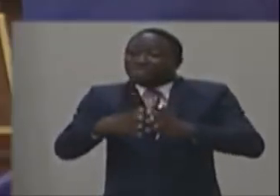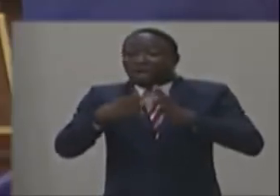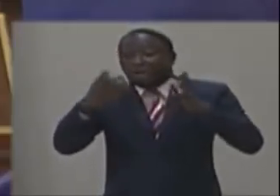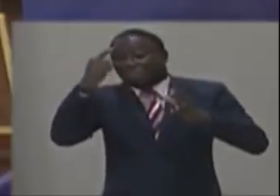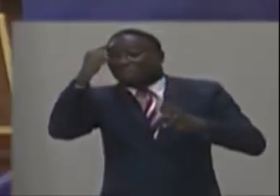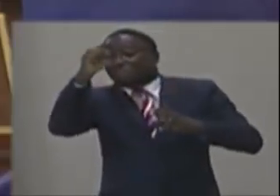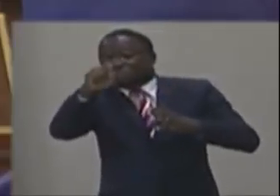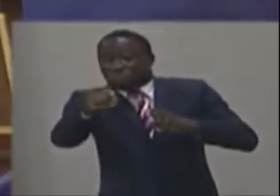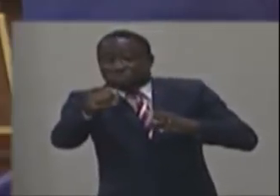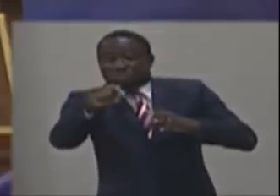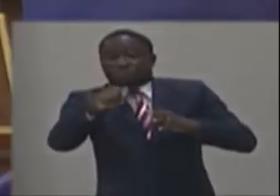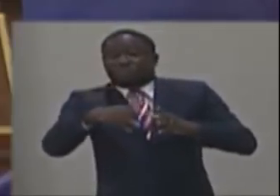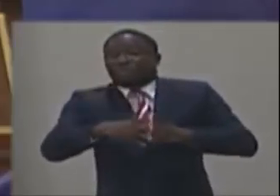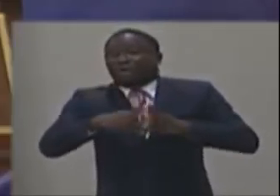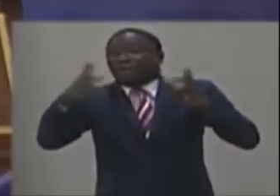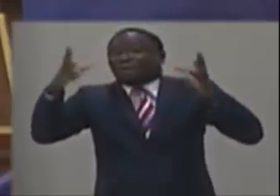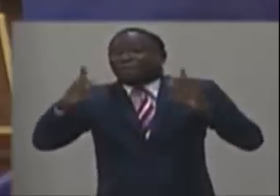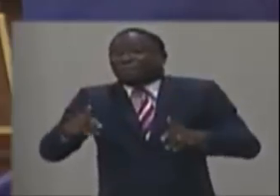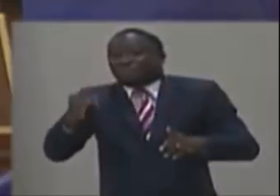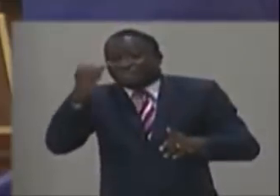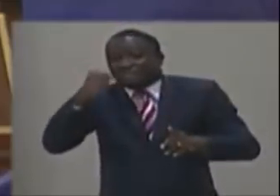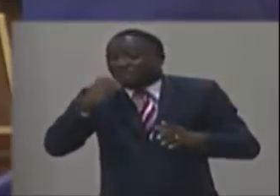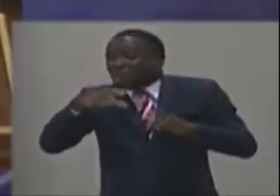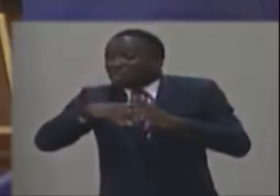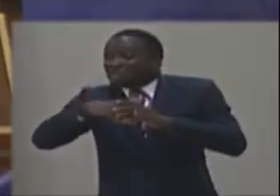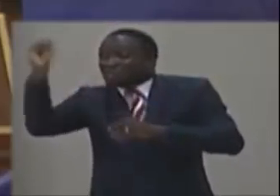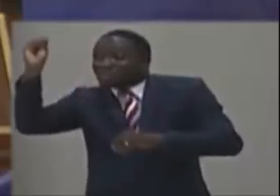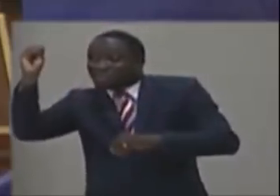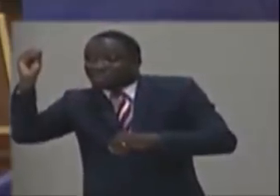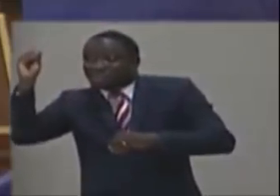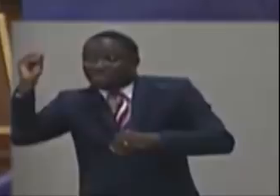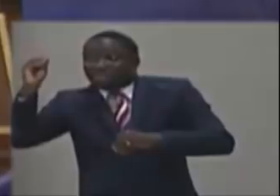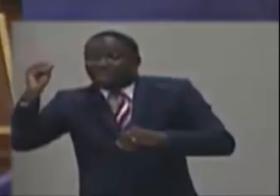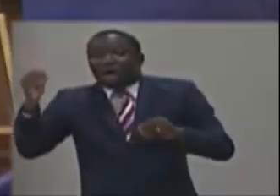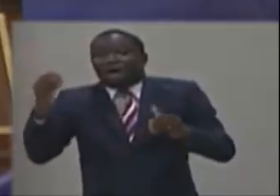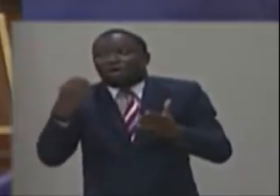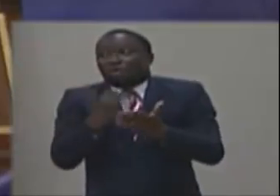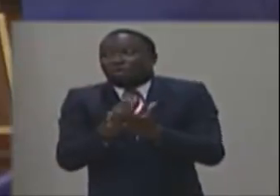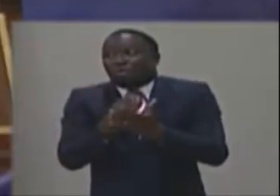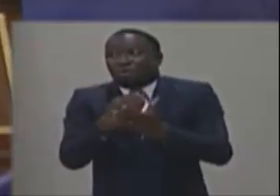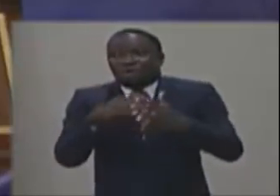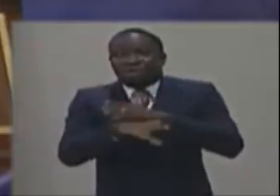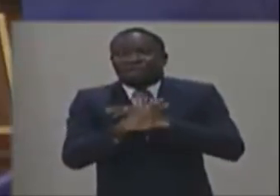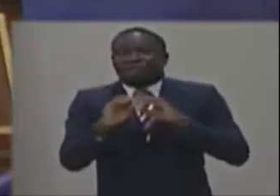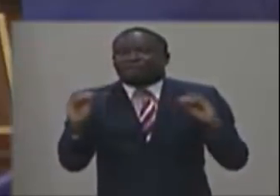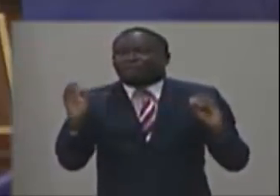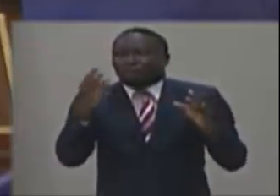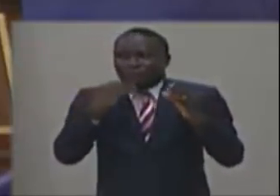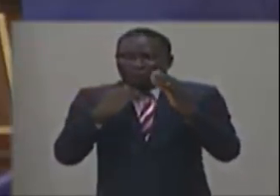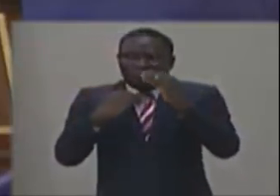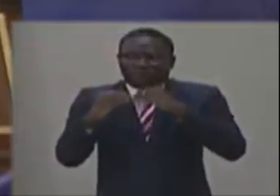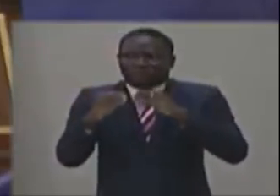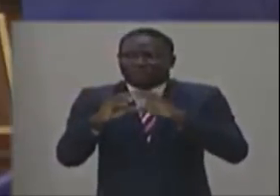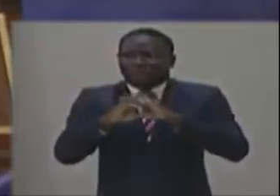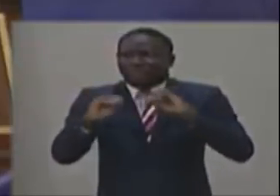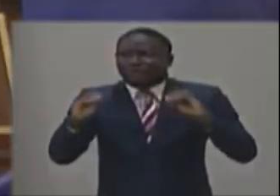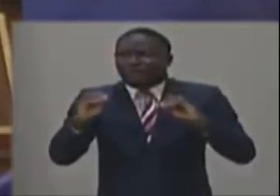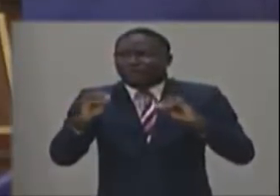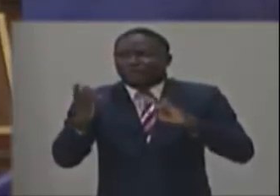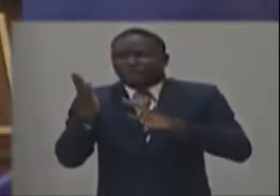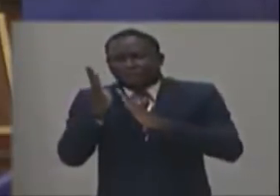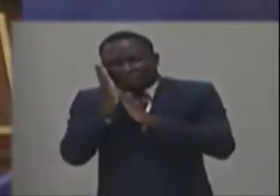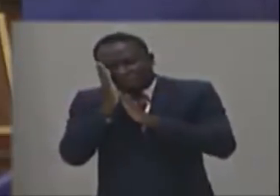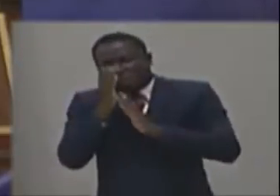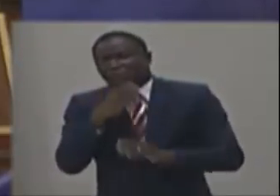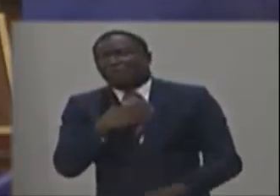pile. En pile, moun, si vous ne prenez pas la ria, pas de guichoir qui entre dans la caille. Ça veut dire tout le monde a